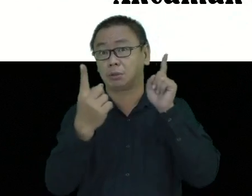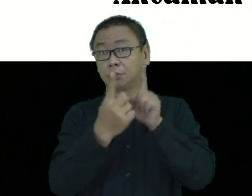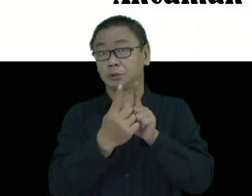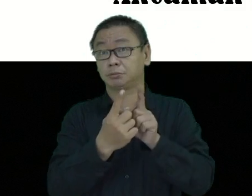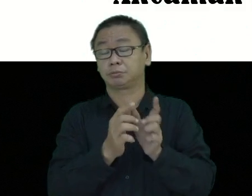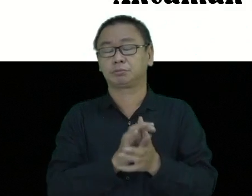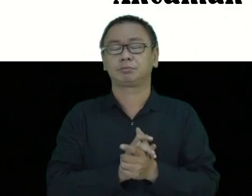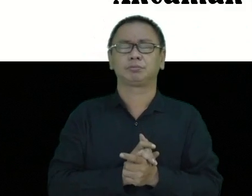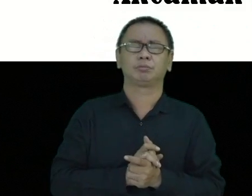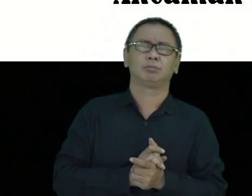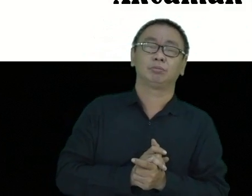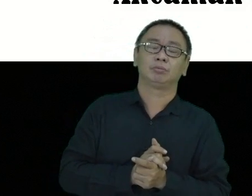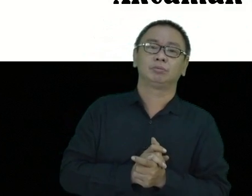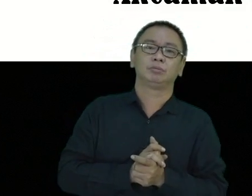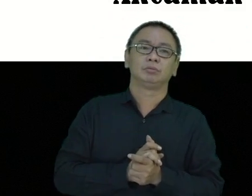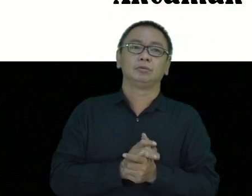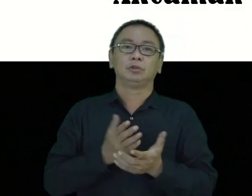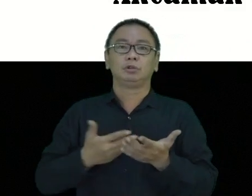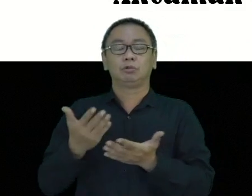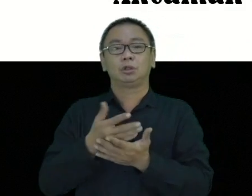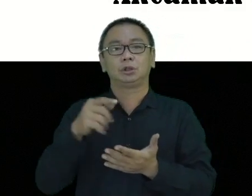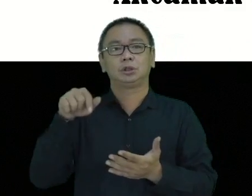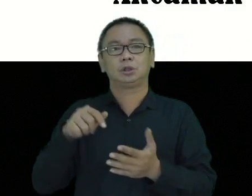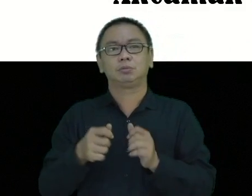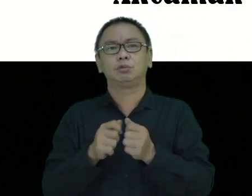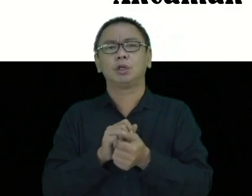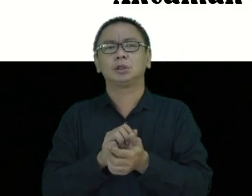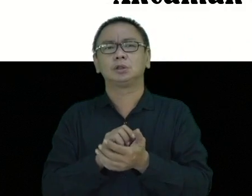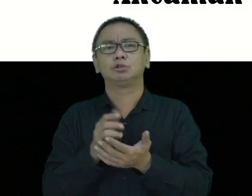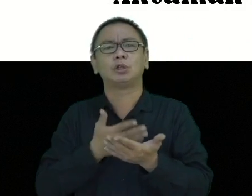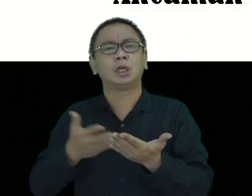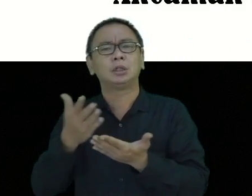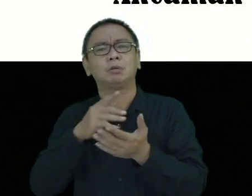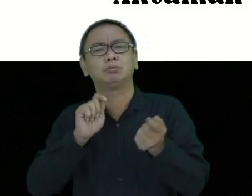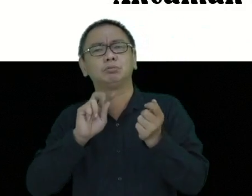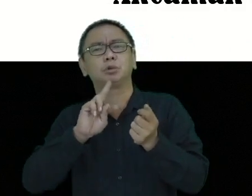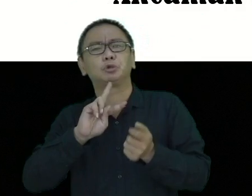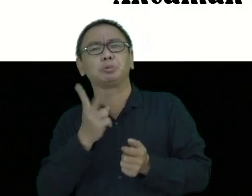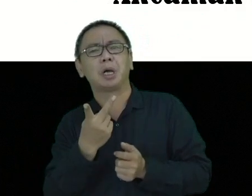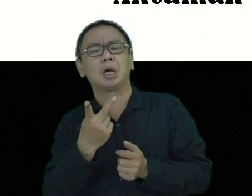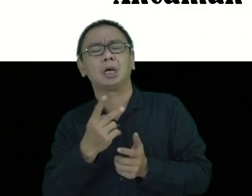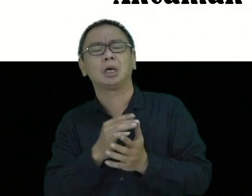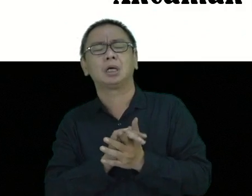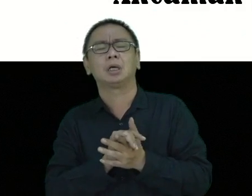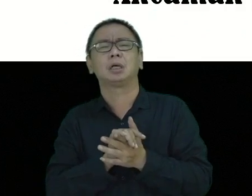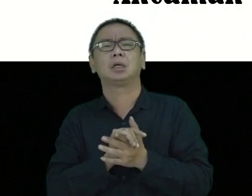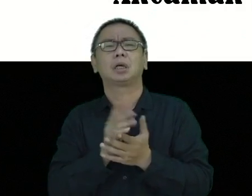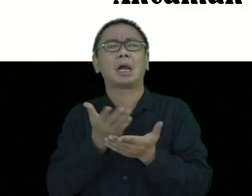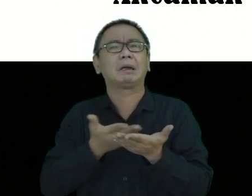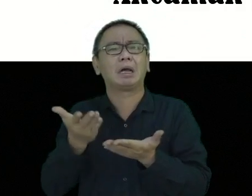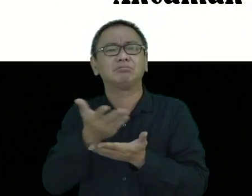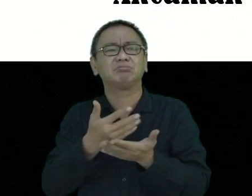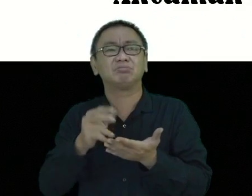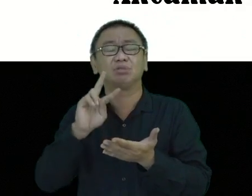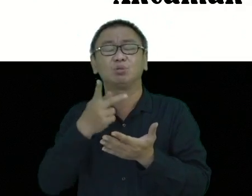Ya, situasi ini membuat suasana berubah, keadaan berubah, membuat perilaku kita